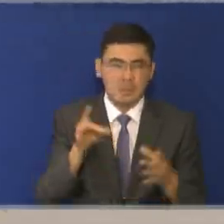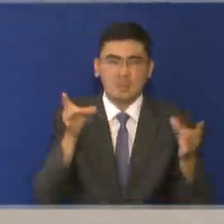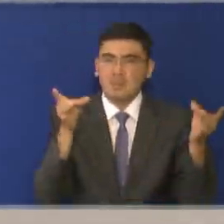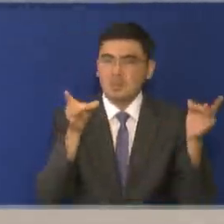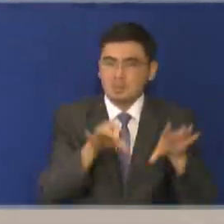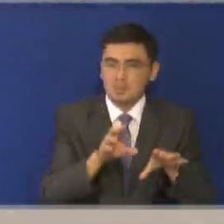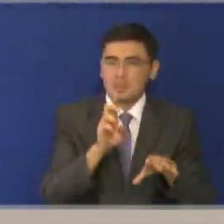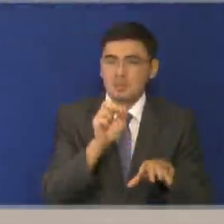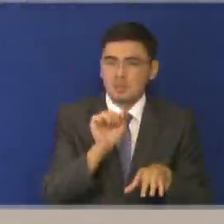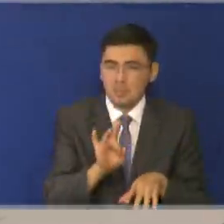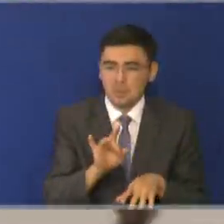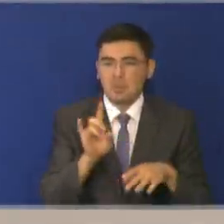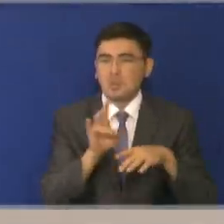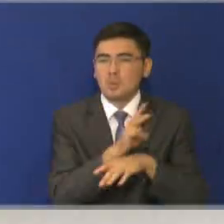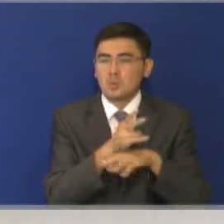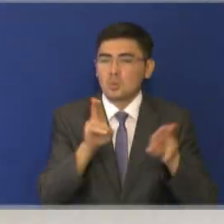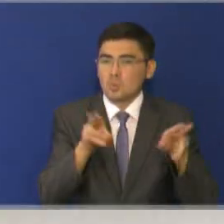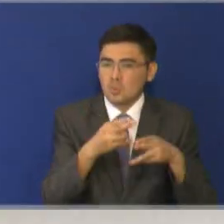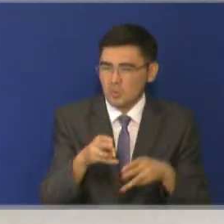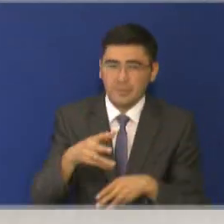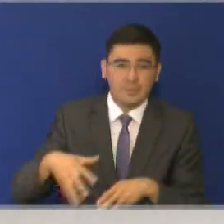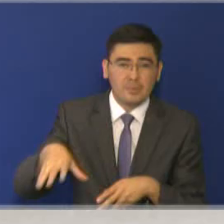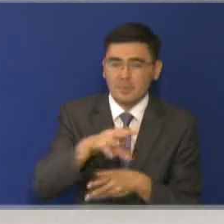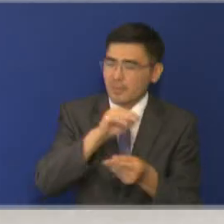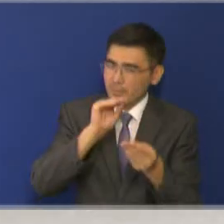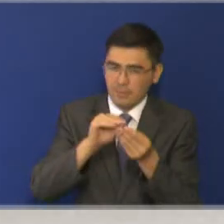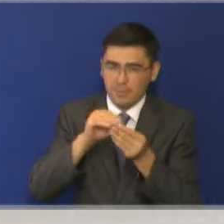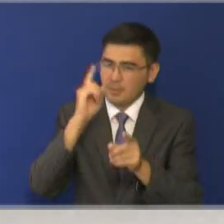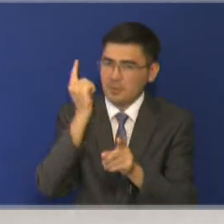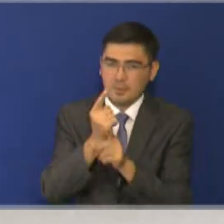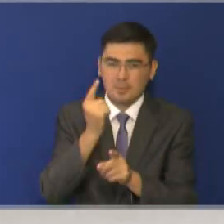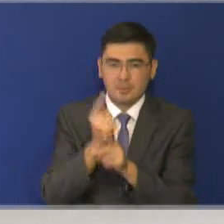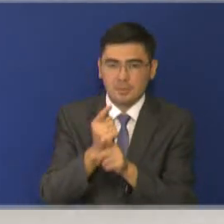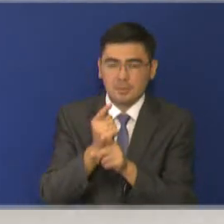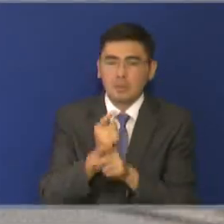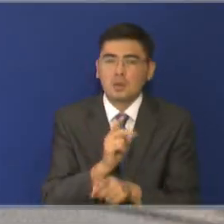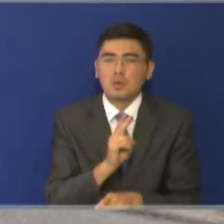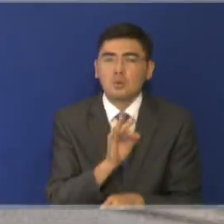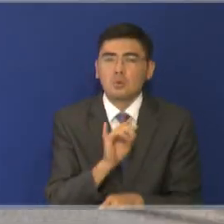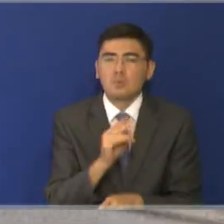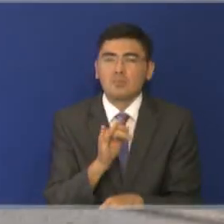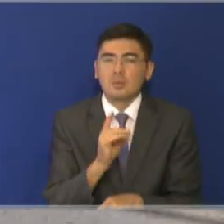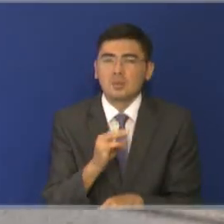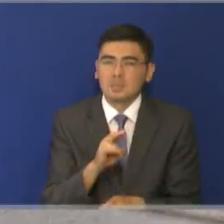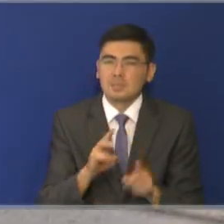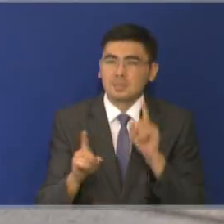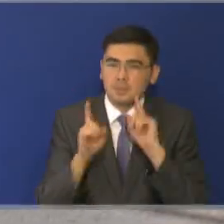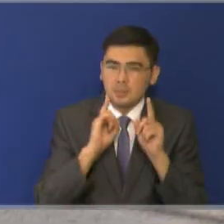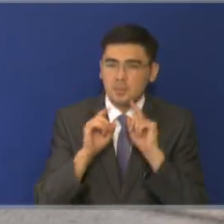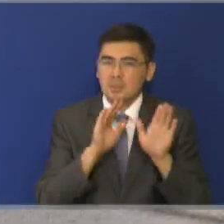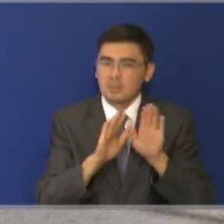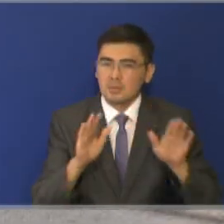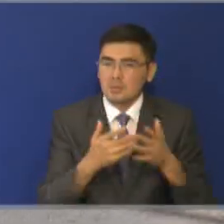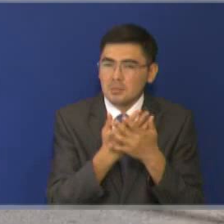барлар, түнгі және ойын клубтарының жұмысына әлі де тыйым салынады. Мәдени шаралар, конференциялар мен форумдар және көрмелер